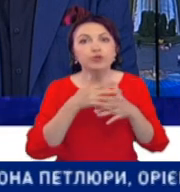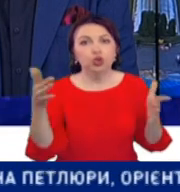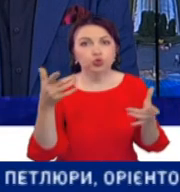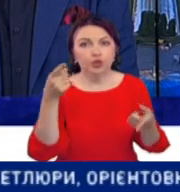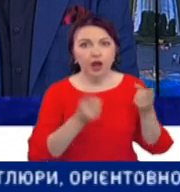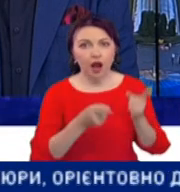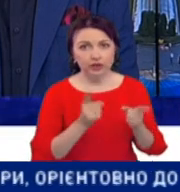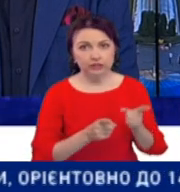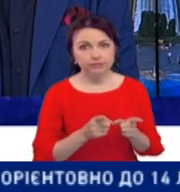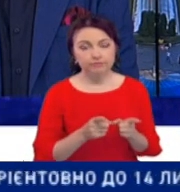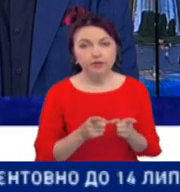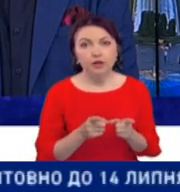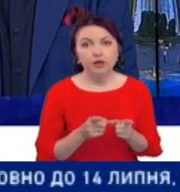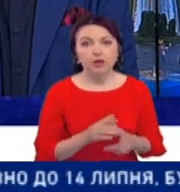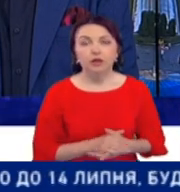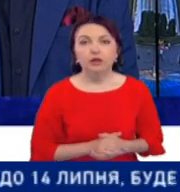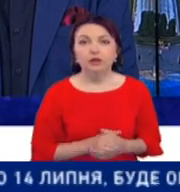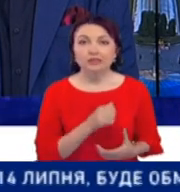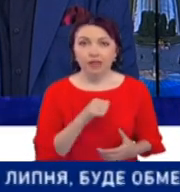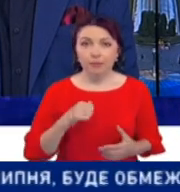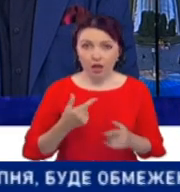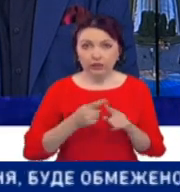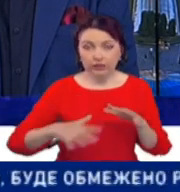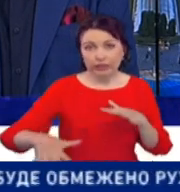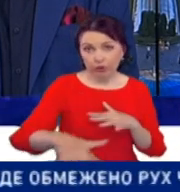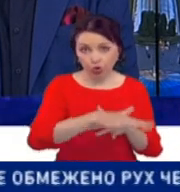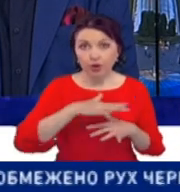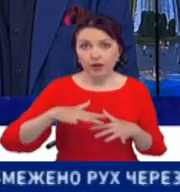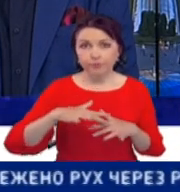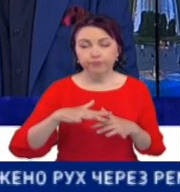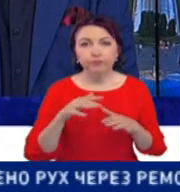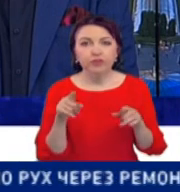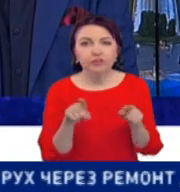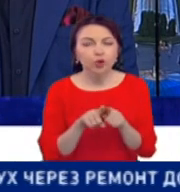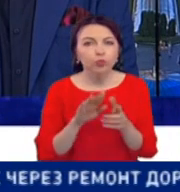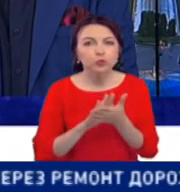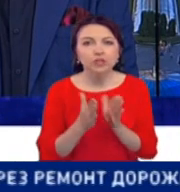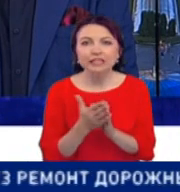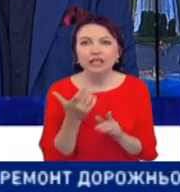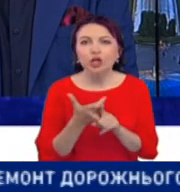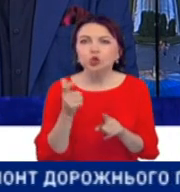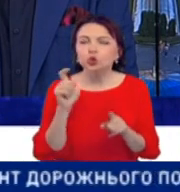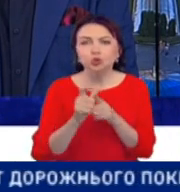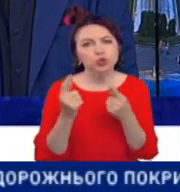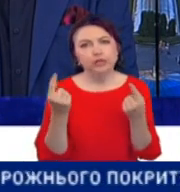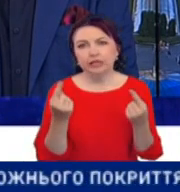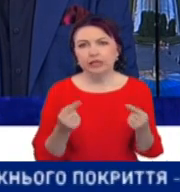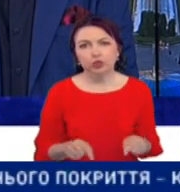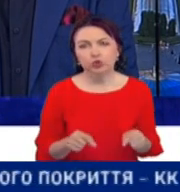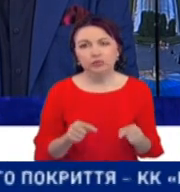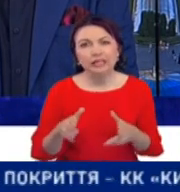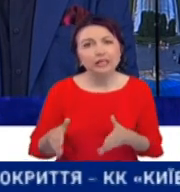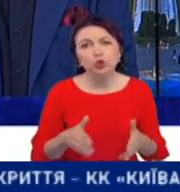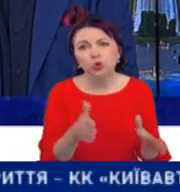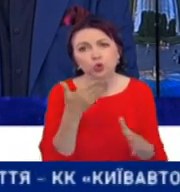що безпосередньо сама територія, вона в такому стані дуже, дуже критичному. Це і дороги,